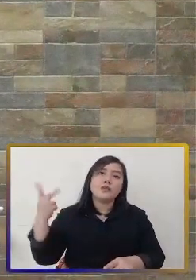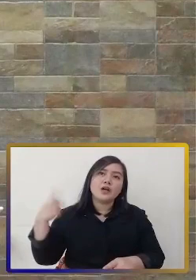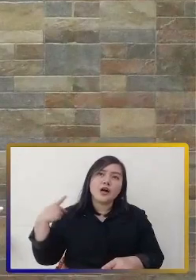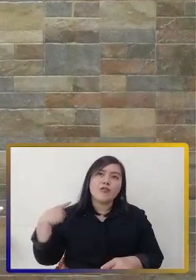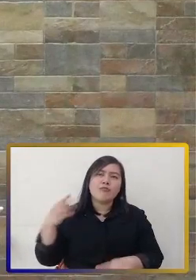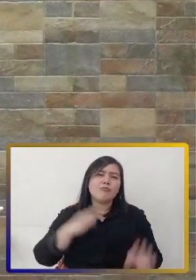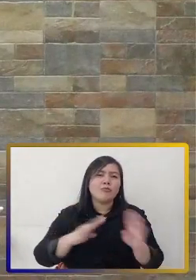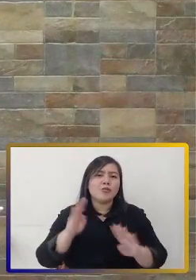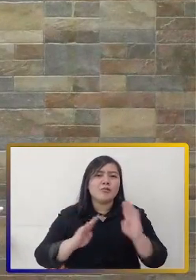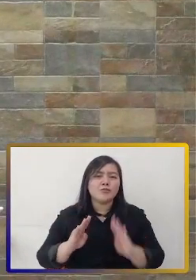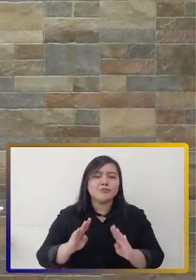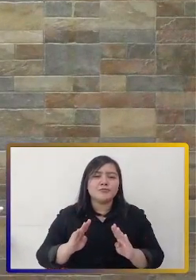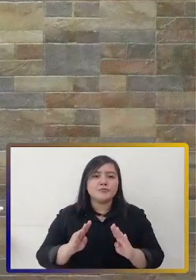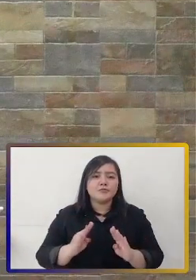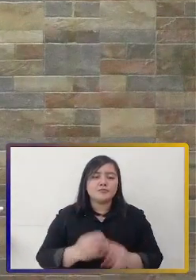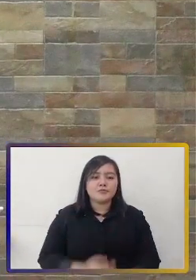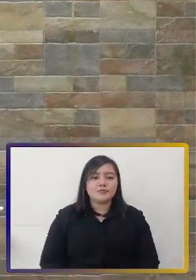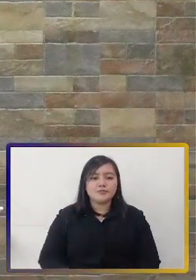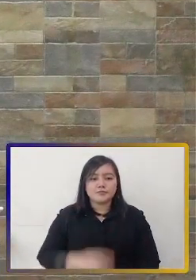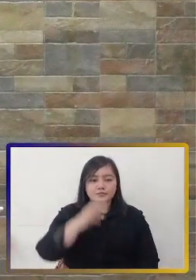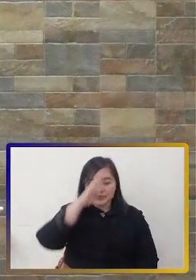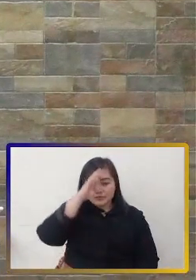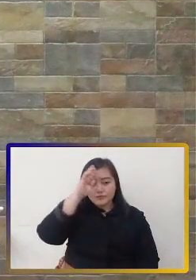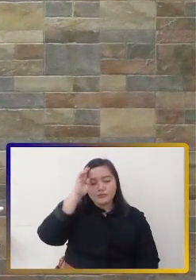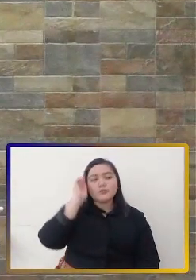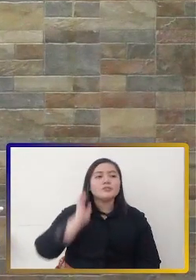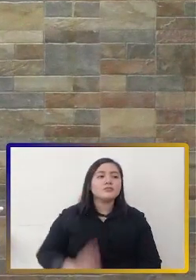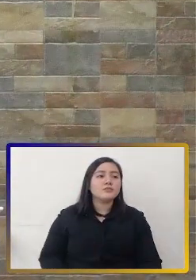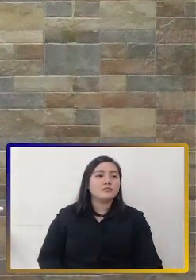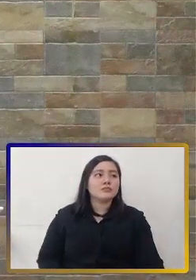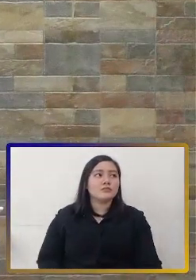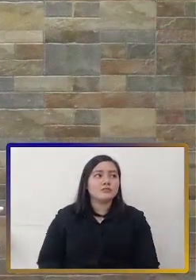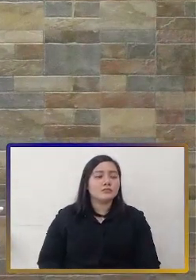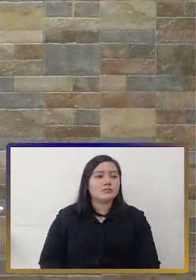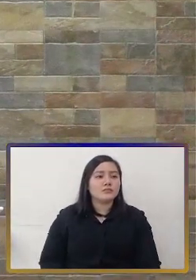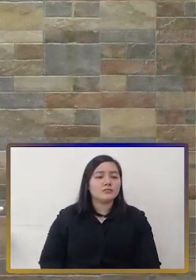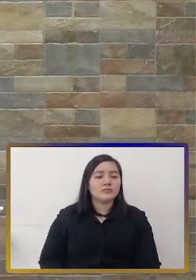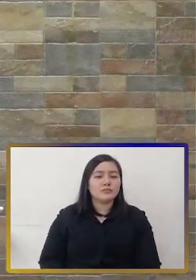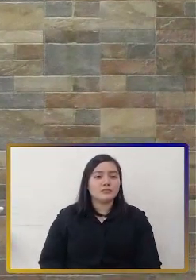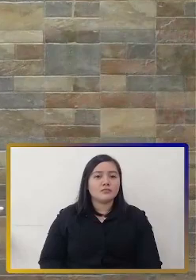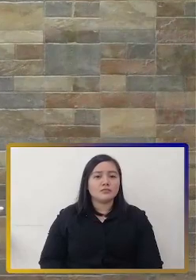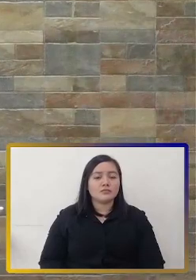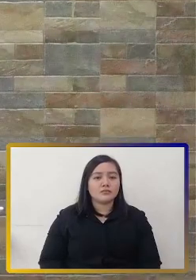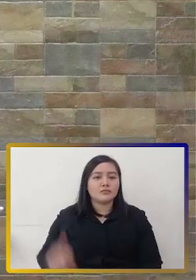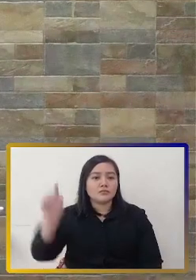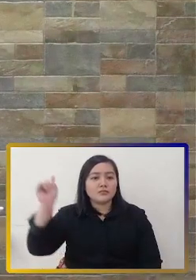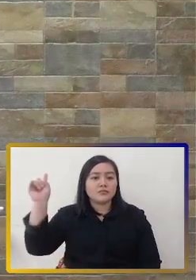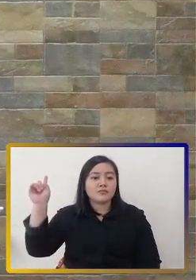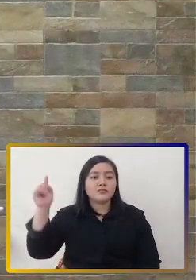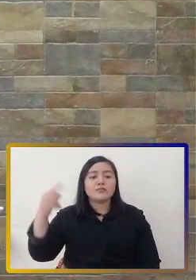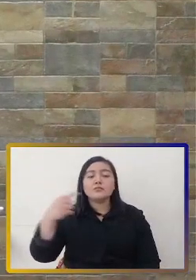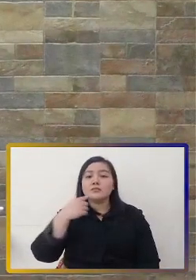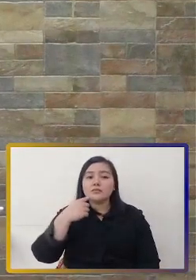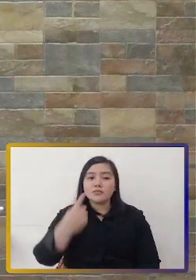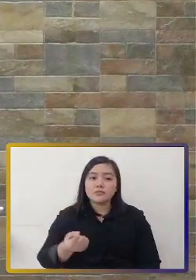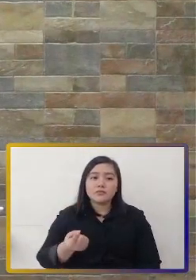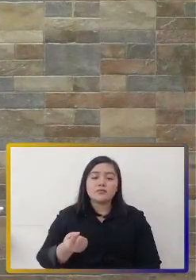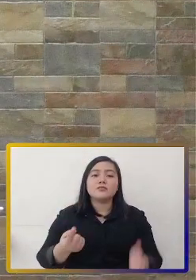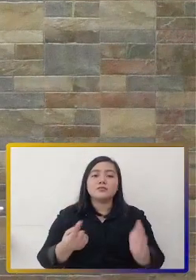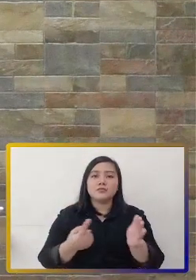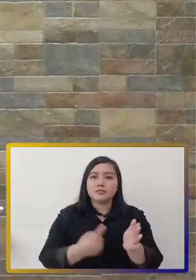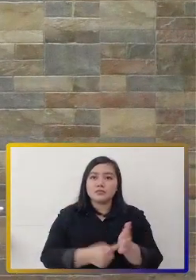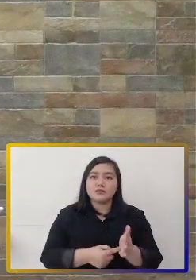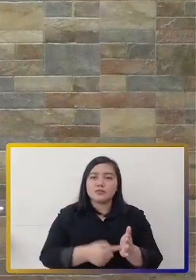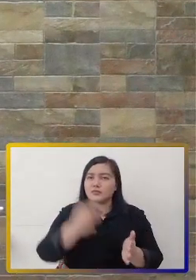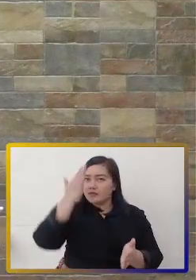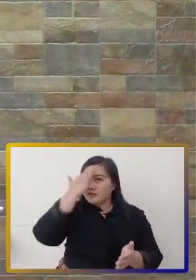dispute. So, isa po siya dyan. And yung sulat po na yan, ito po'y kinikilala as a beautiful letter na